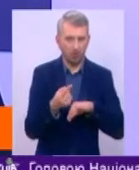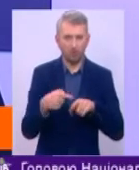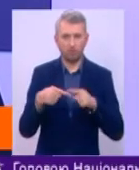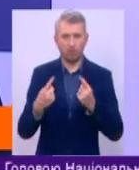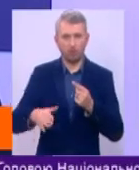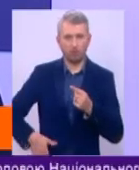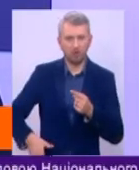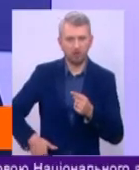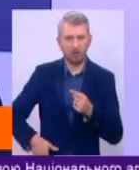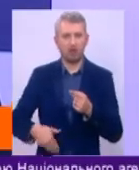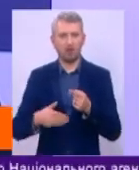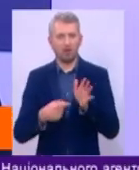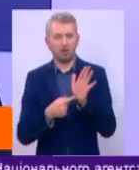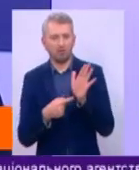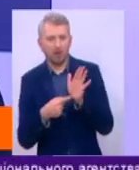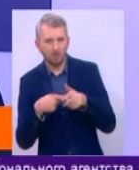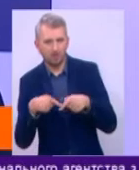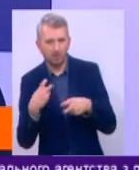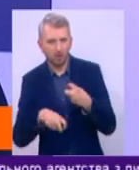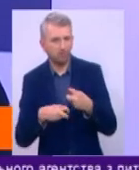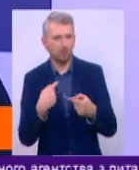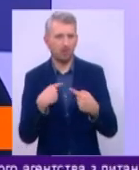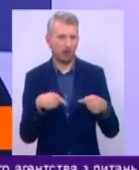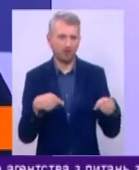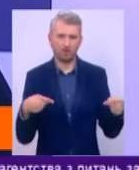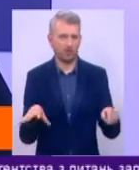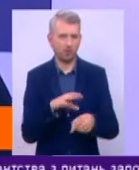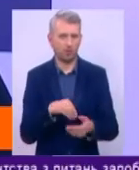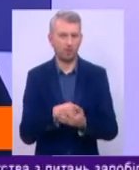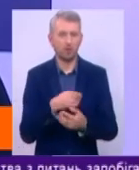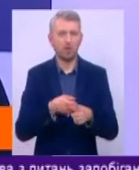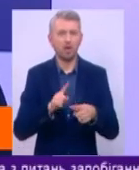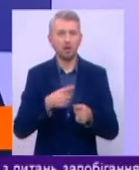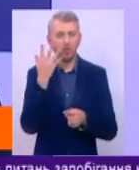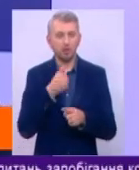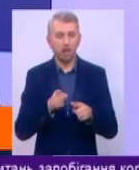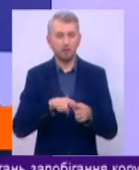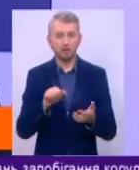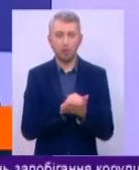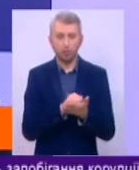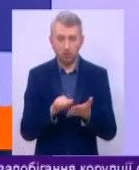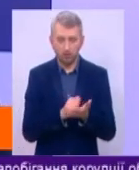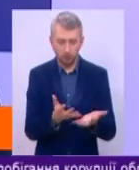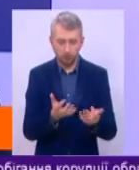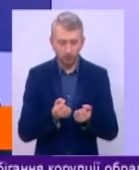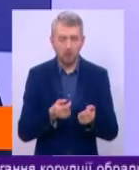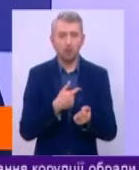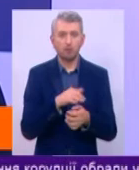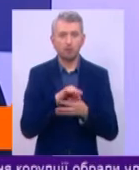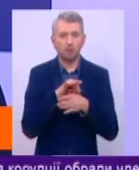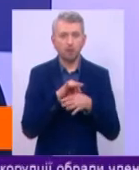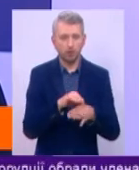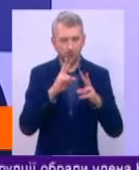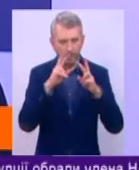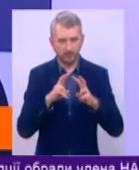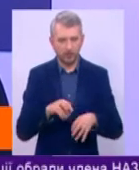там, пяточной кости – это другое. То есть, разная степень утраты трудоспособности. И поэтому, когда вот эти документы уже поступают, тогда мы проводим